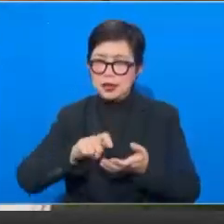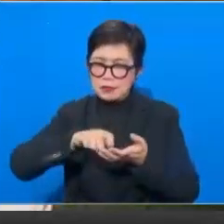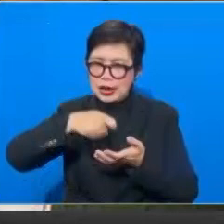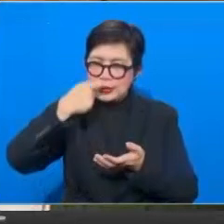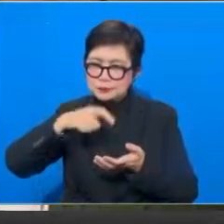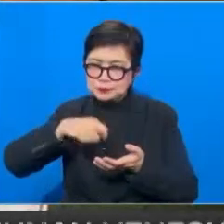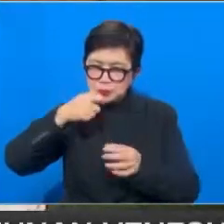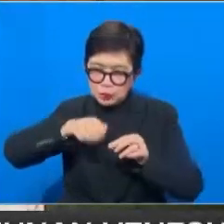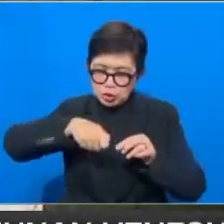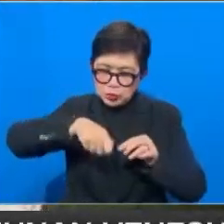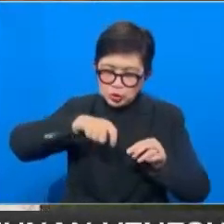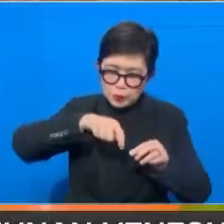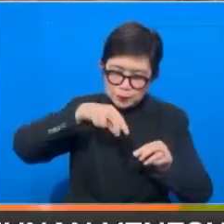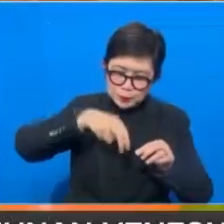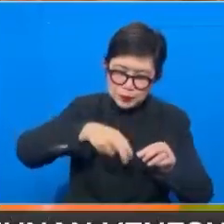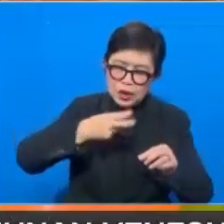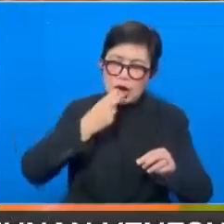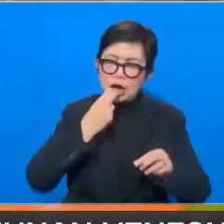mantep, juicy-juicy begitu. Betul.